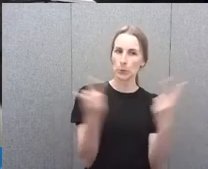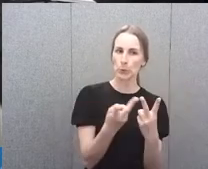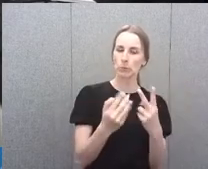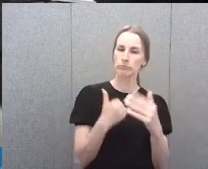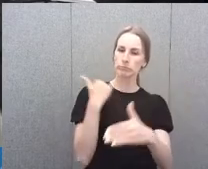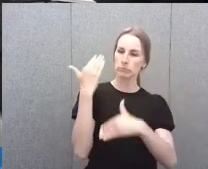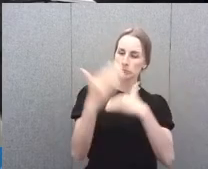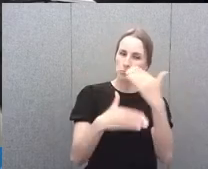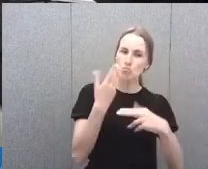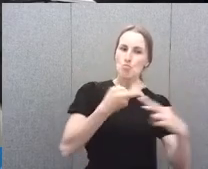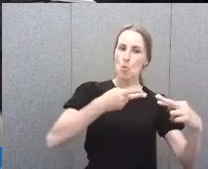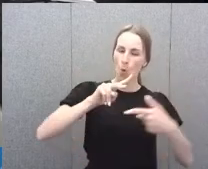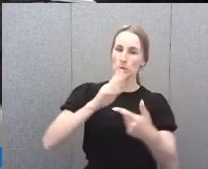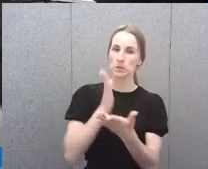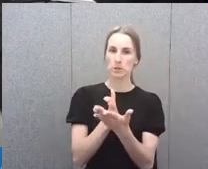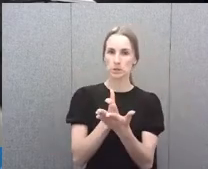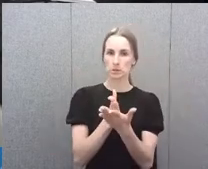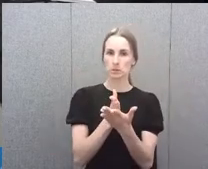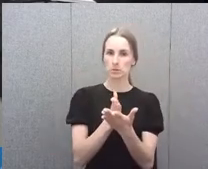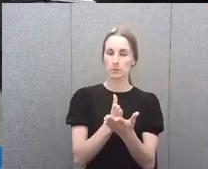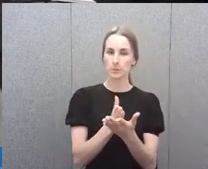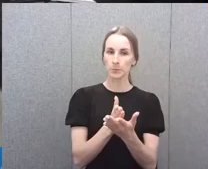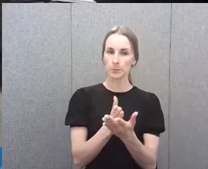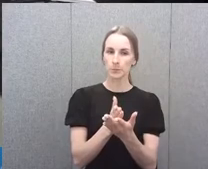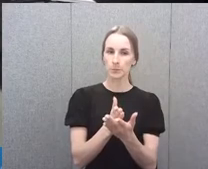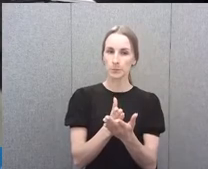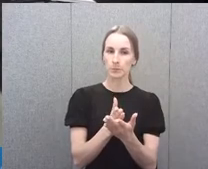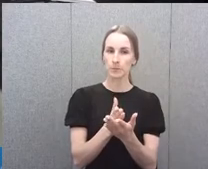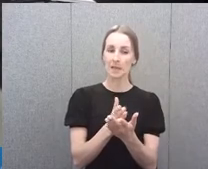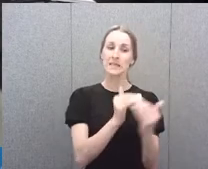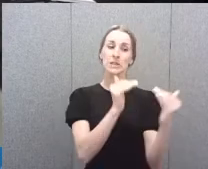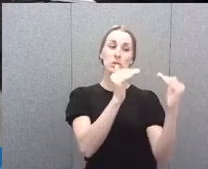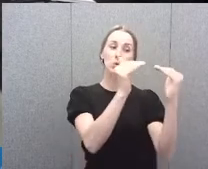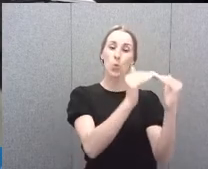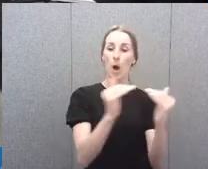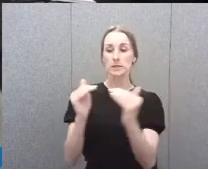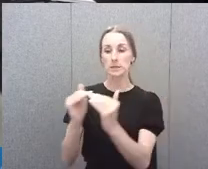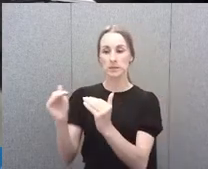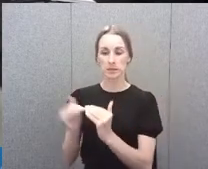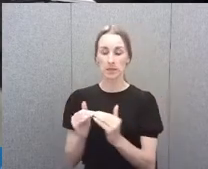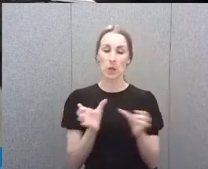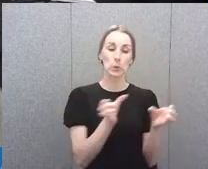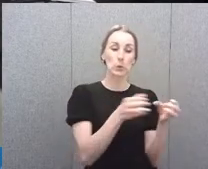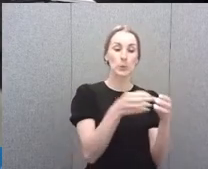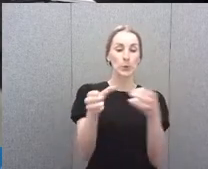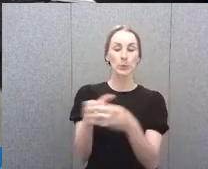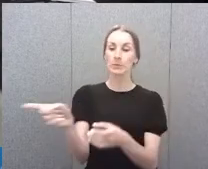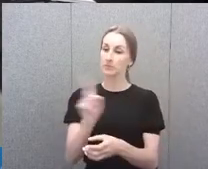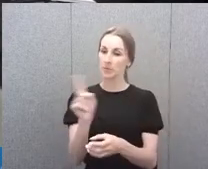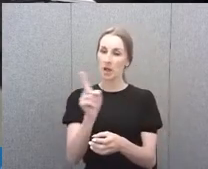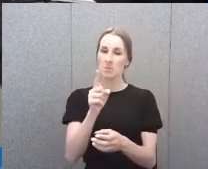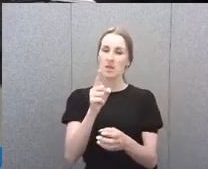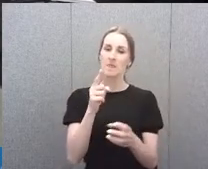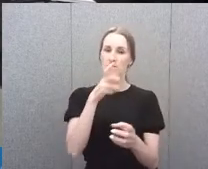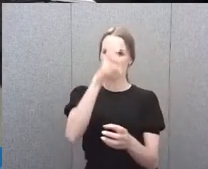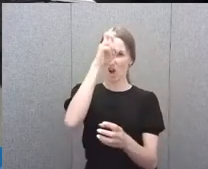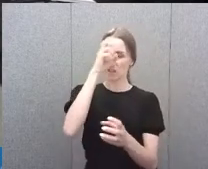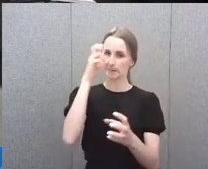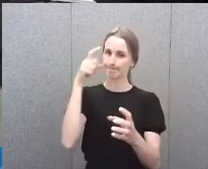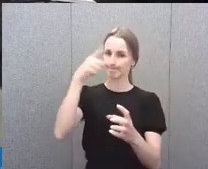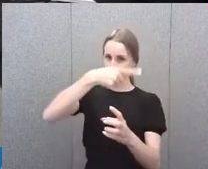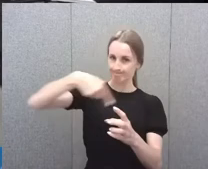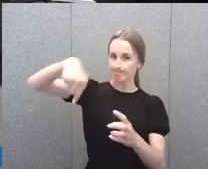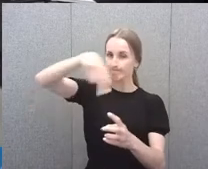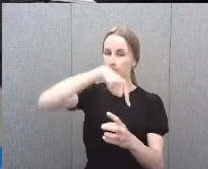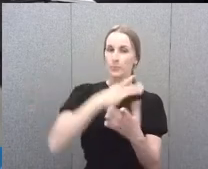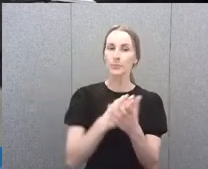показать вот эти изменения, которые не только в некоторых там группах происходят, но и в стране